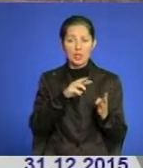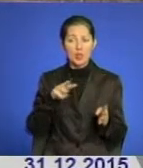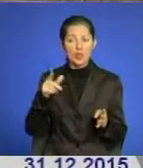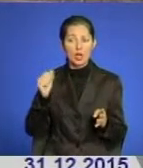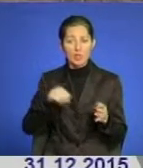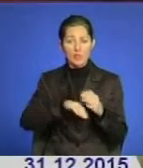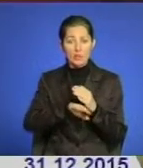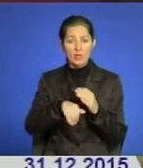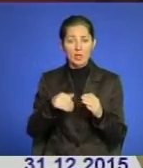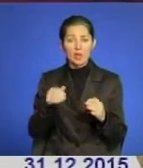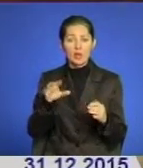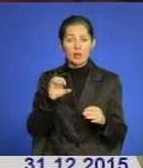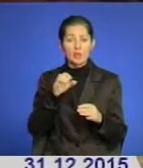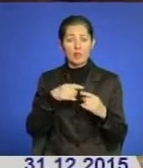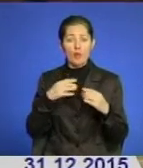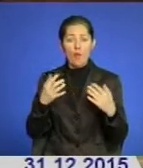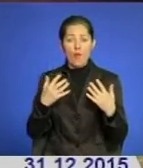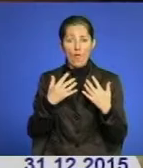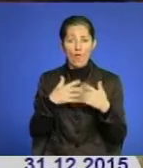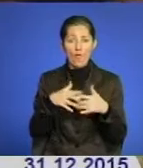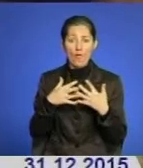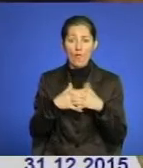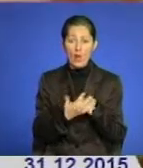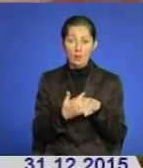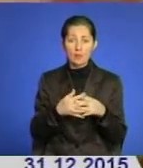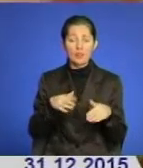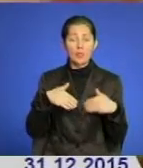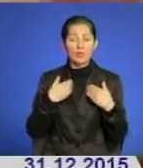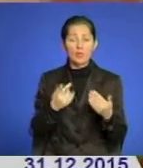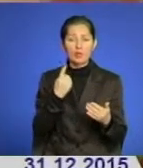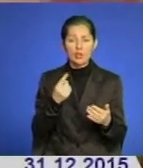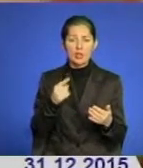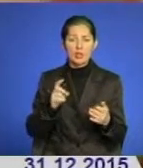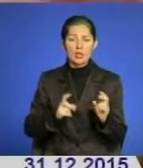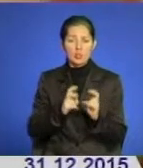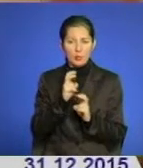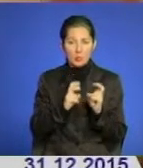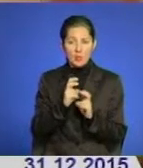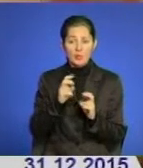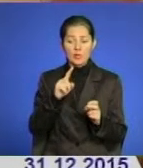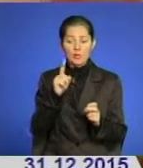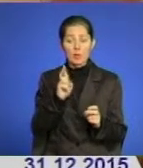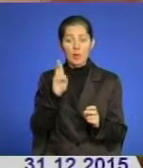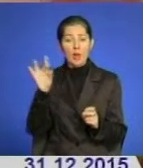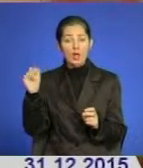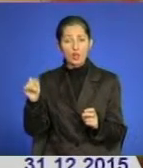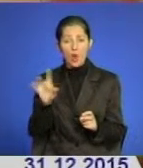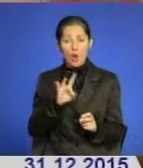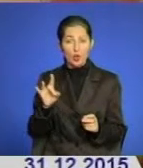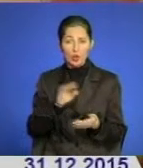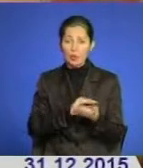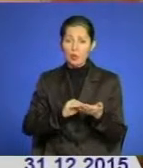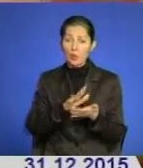Збаразький районний відділ поліції звернувся один із підприємців Збаразького району з письмовою заявою про те, що під час ревізії